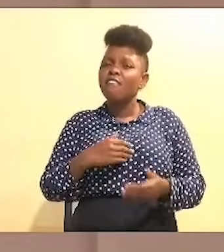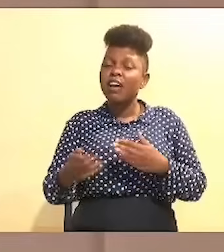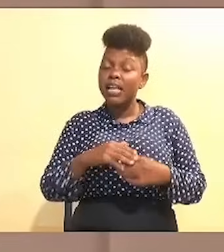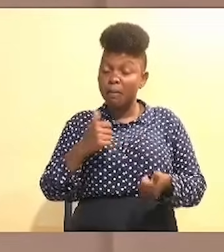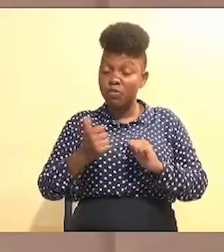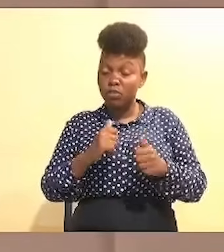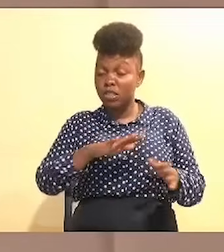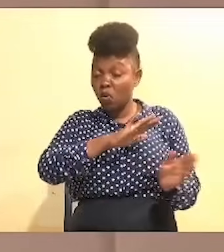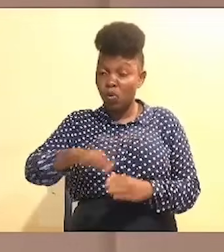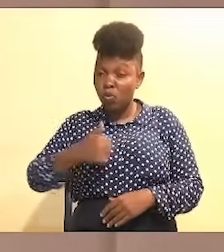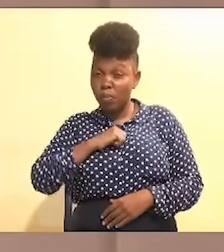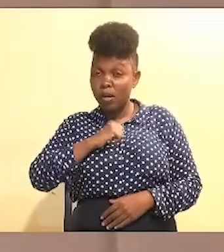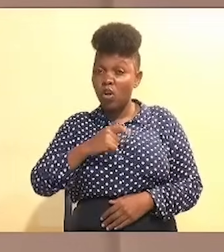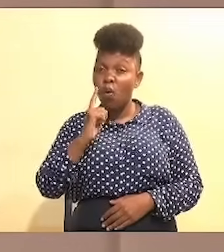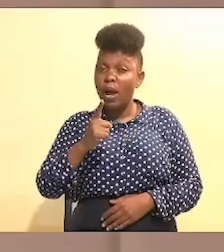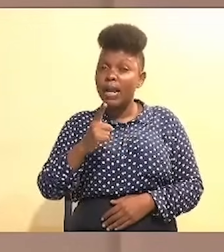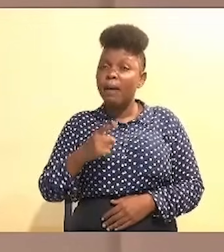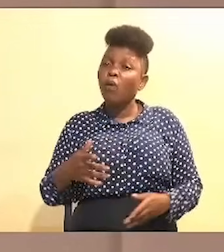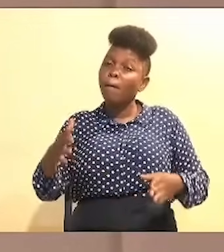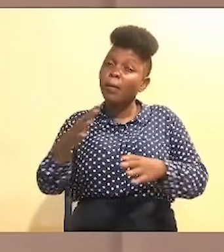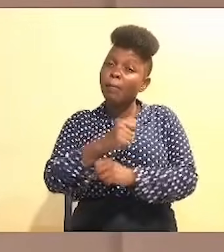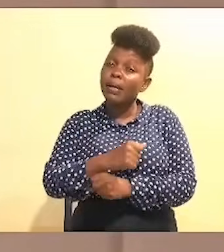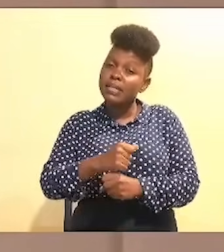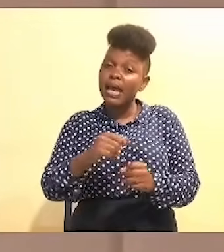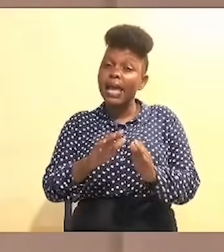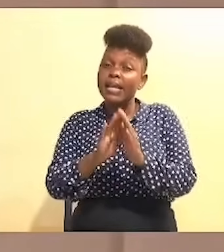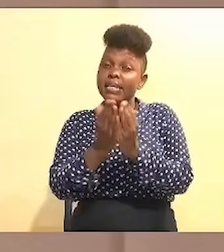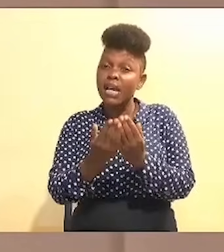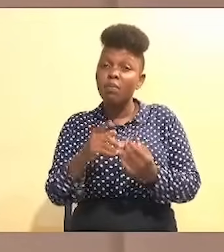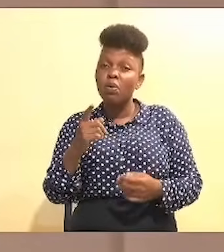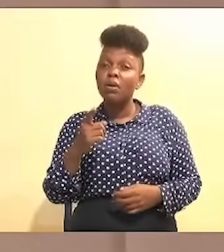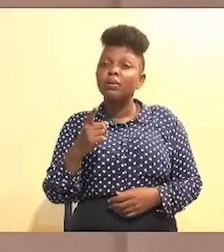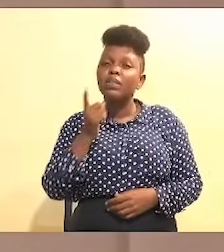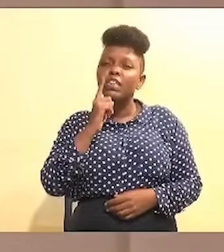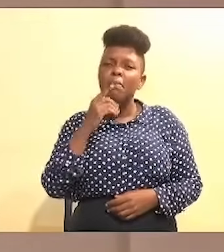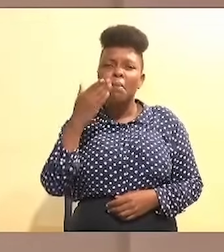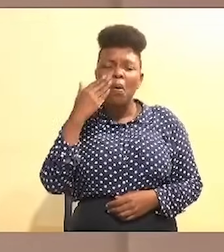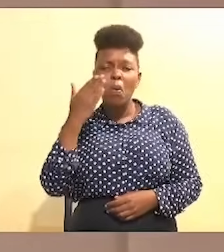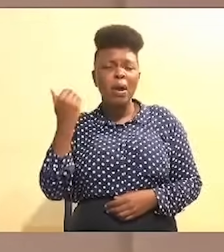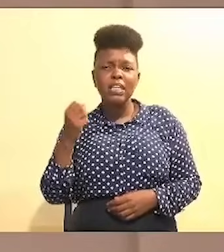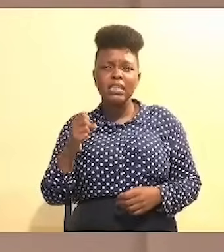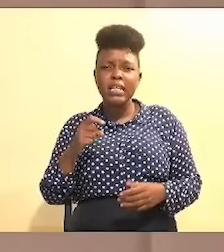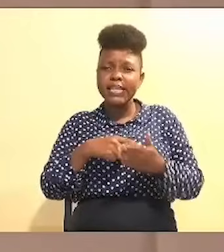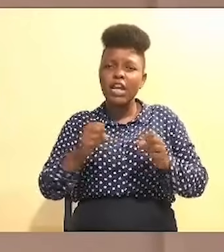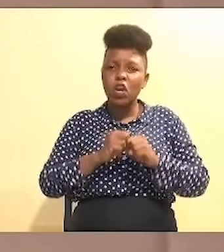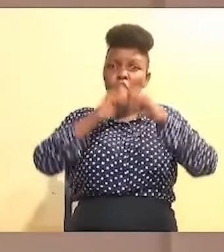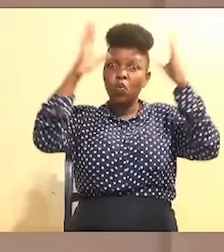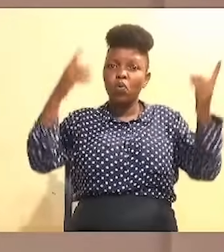ubinafsi. Wale ambao mlibahatika kupata kile kitabu cha Ellen White kinaitwa Nuru kwa Kanisa, cha zamani sana, cha sasa hivi